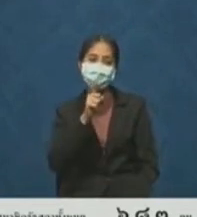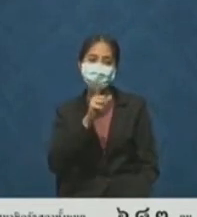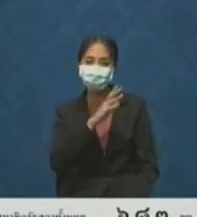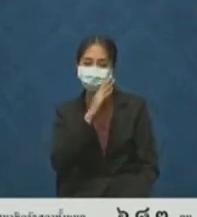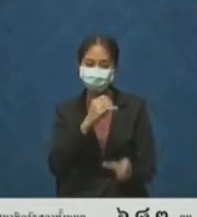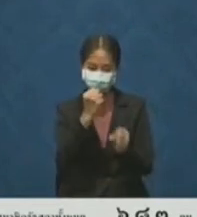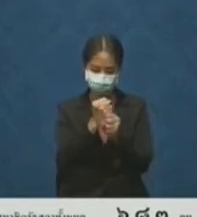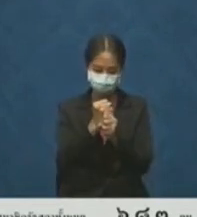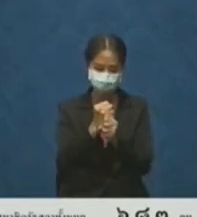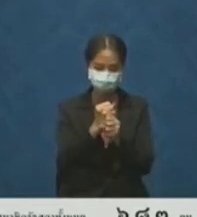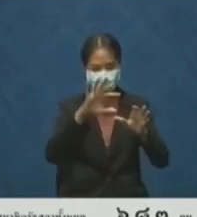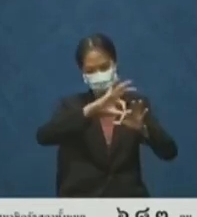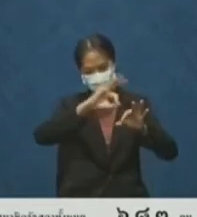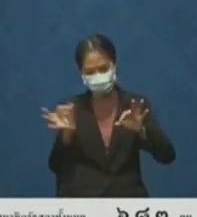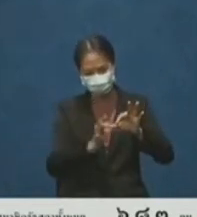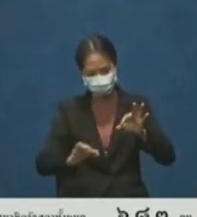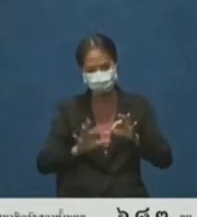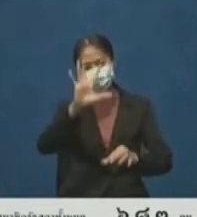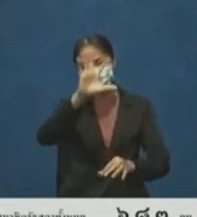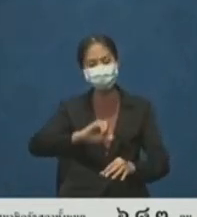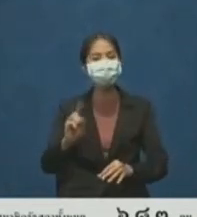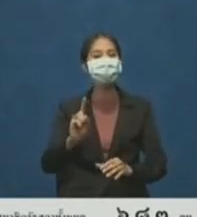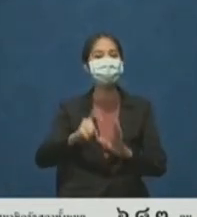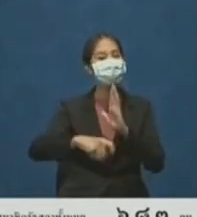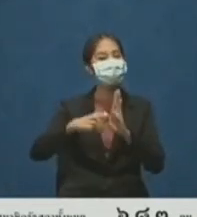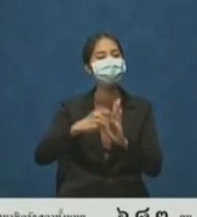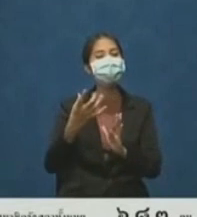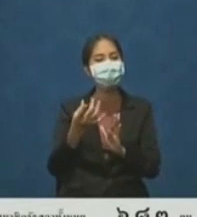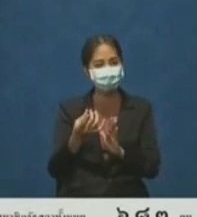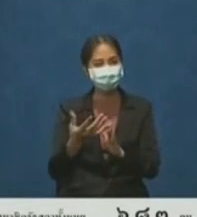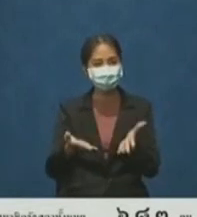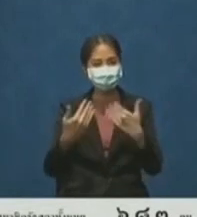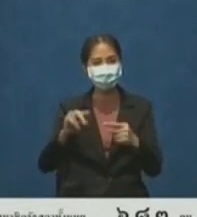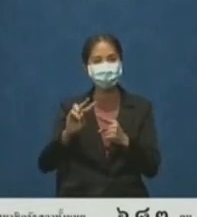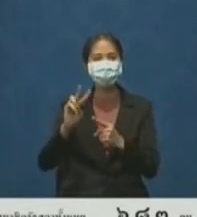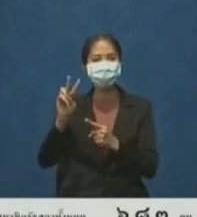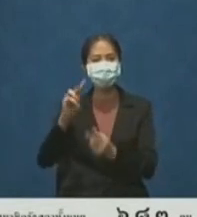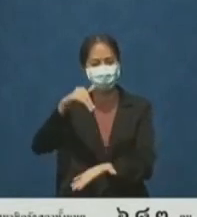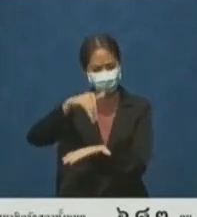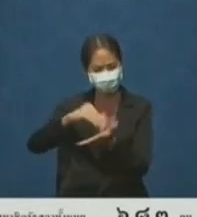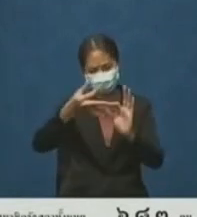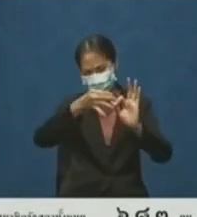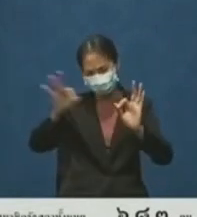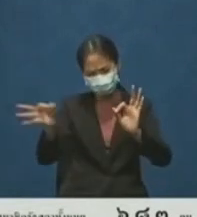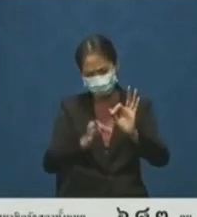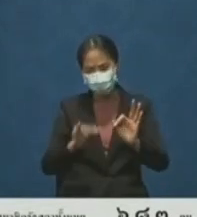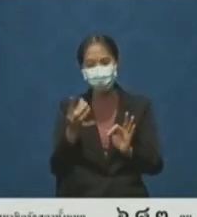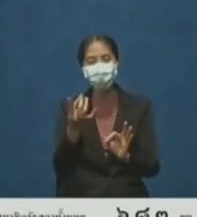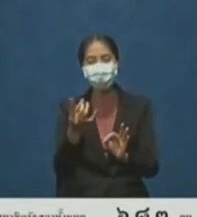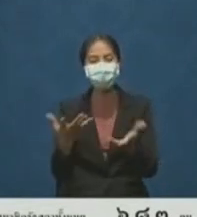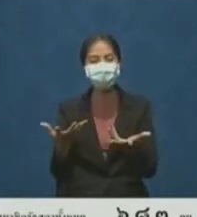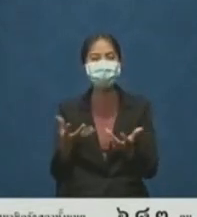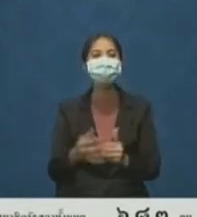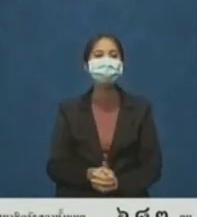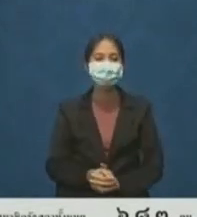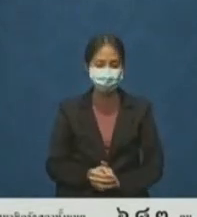ามว่าเราใช้กรอบอะไรเวลายกร่างมาตรานี้แล้วมาจากไหนประการที่สองใช้หลักการอะไรในการเขียนมาตร